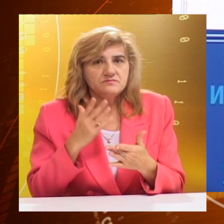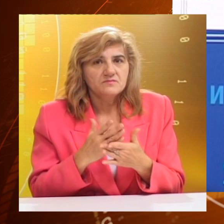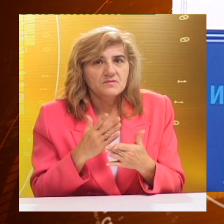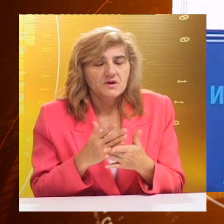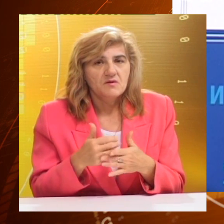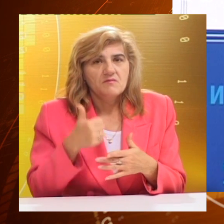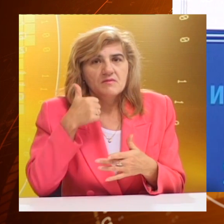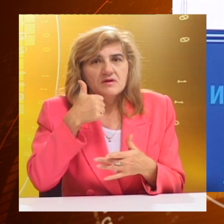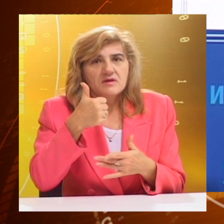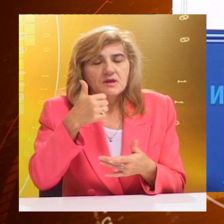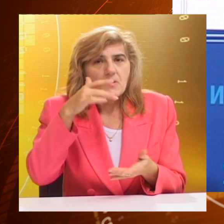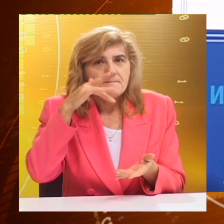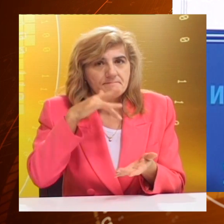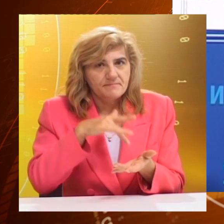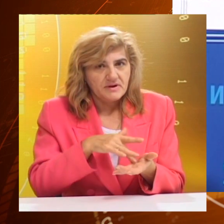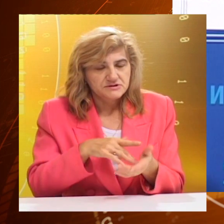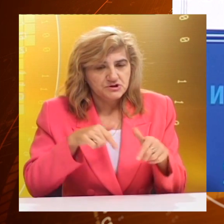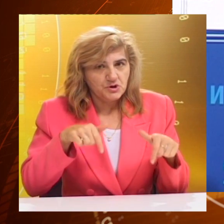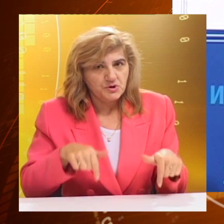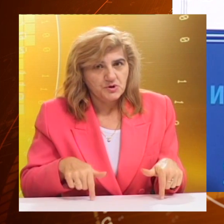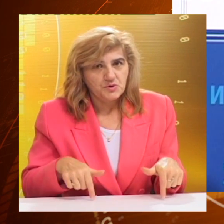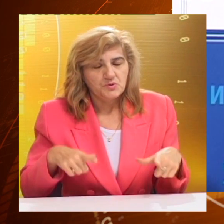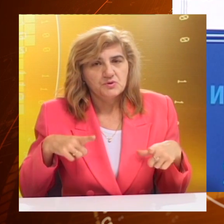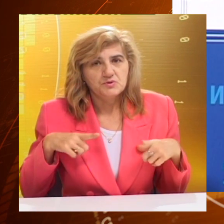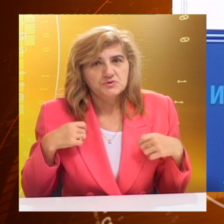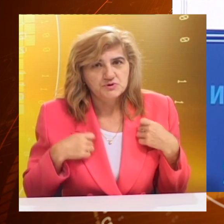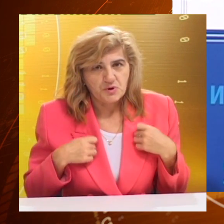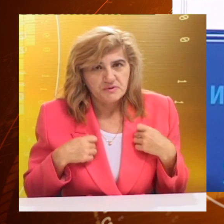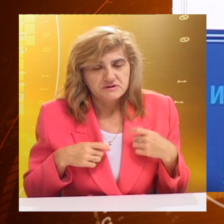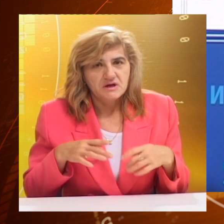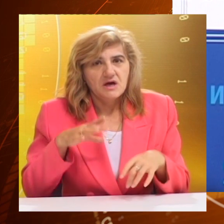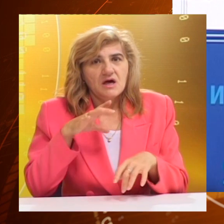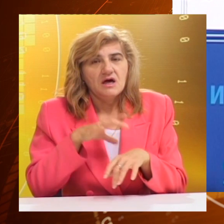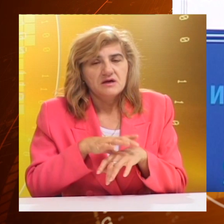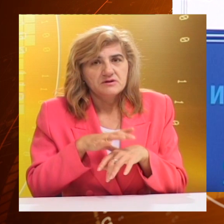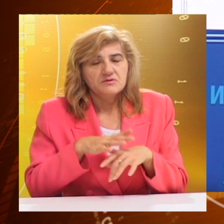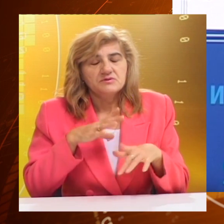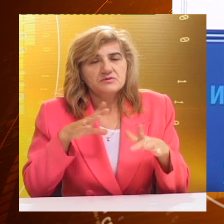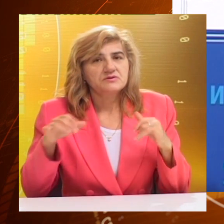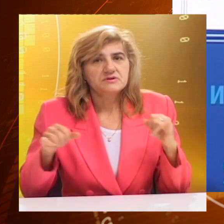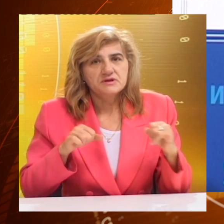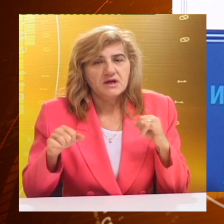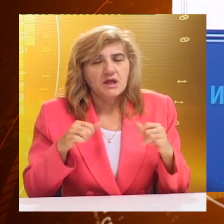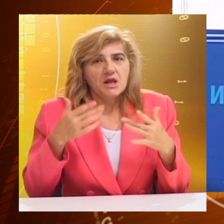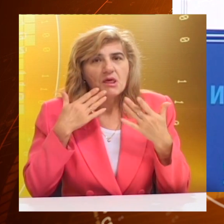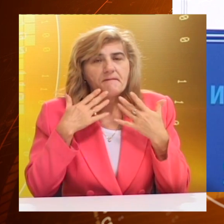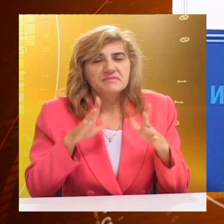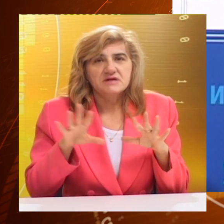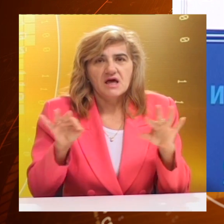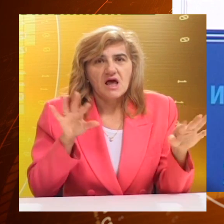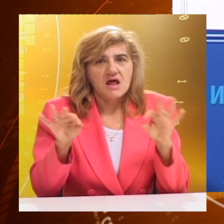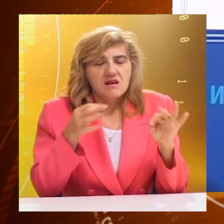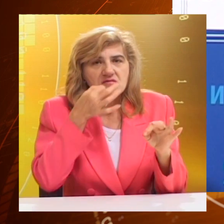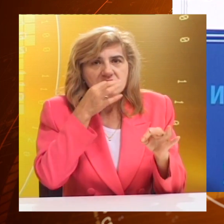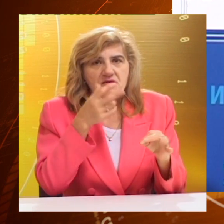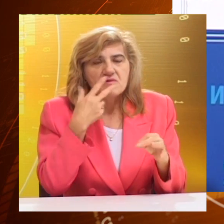koja će biti sprovedena na jednom mestu, dakle ovdje u Subotici. Direktori, pedagozi i psiholozi će odabrati iz svojih